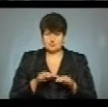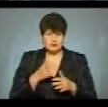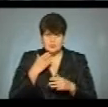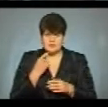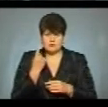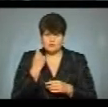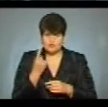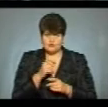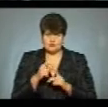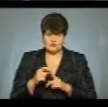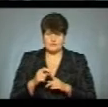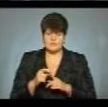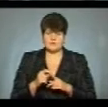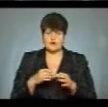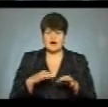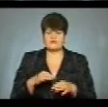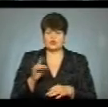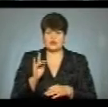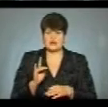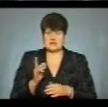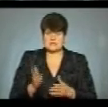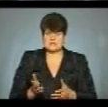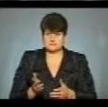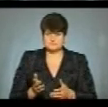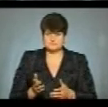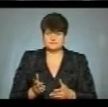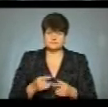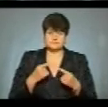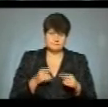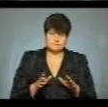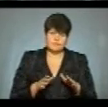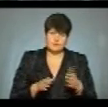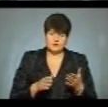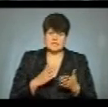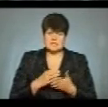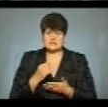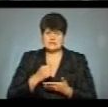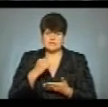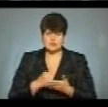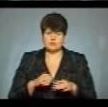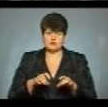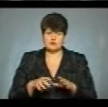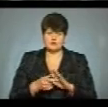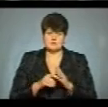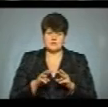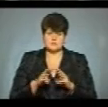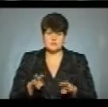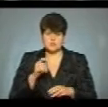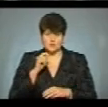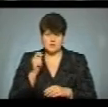про автокрісло, мова йде про спеціальні засоби. З іншої сторони, є затверджені постановою Кабінету міністрів